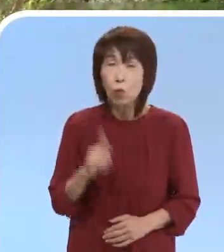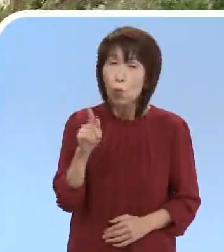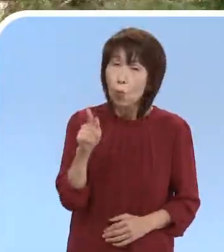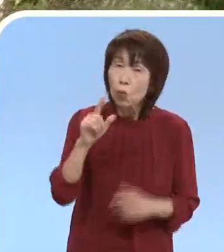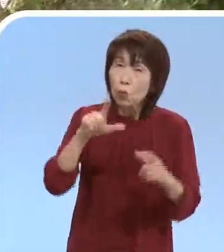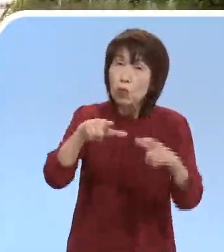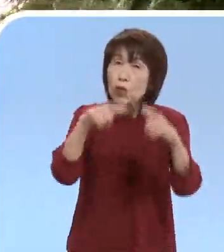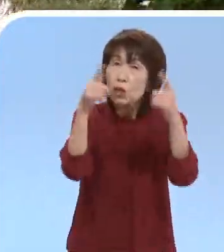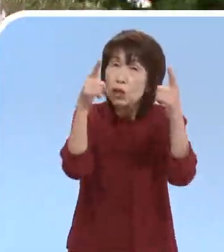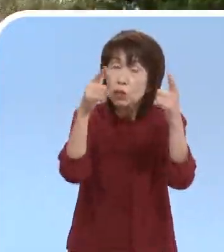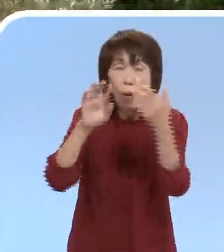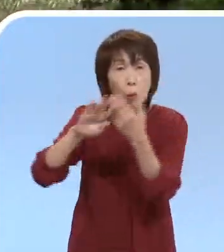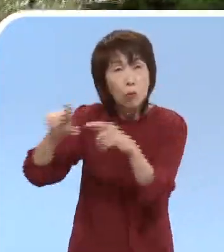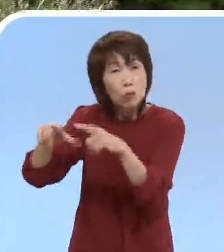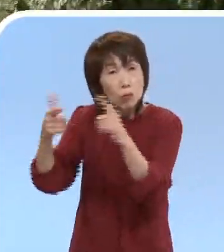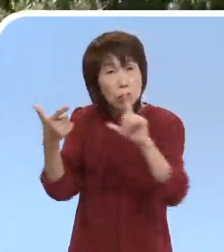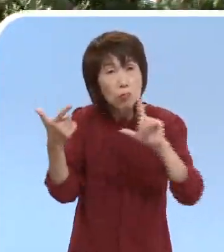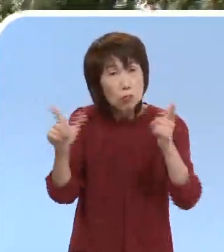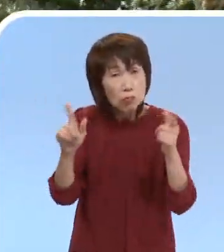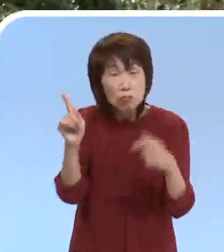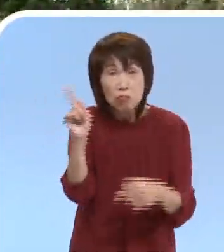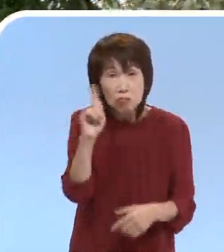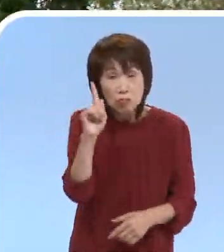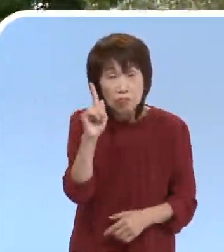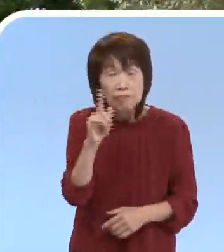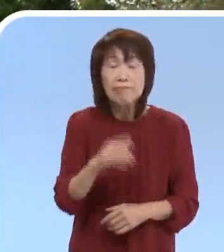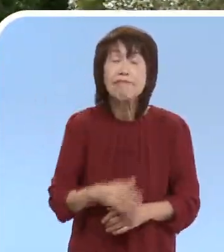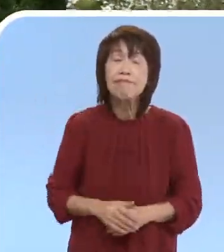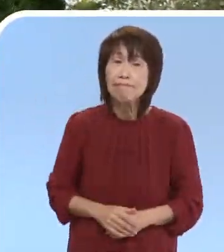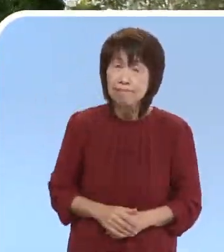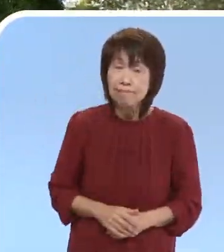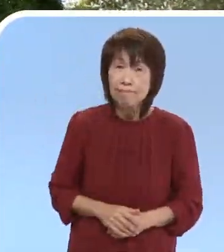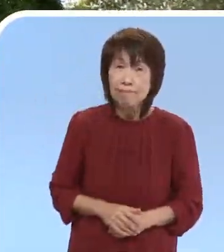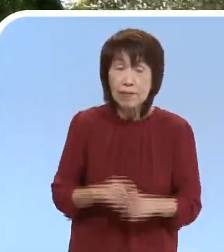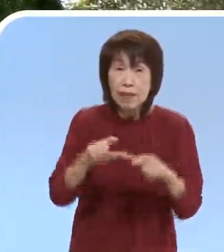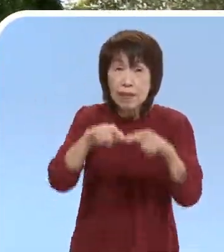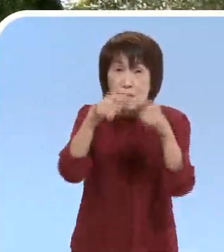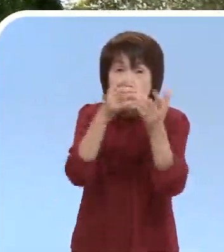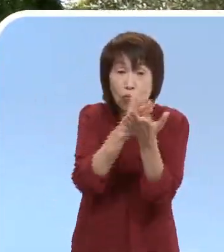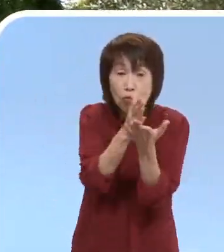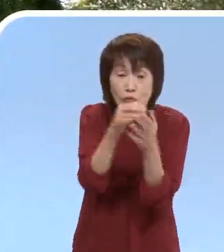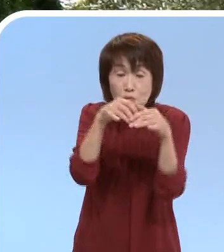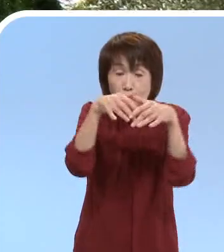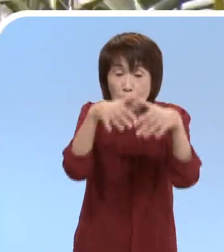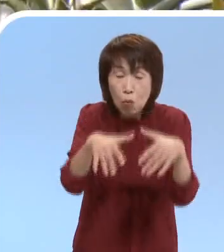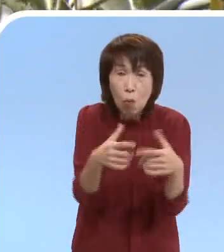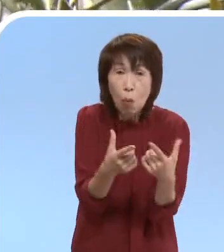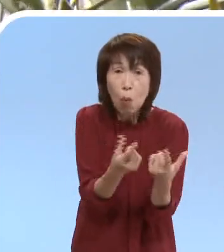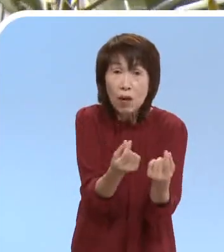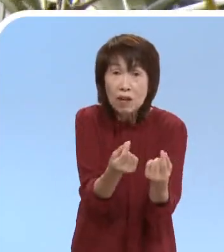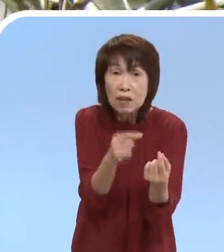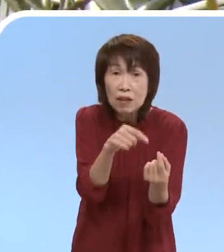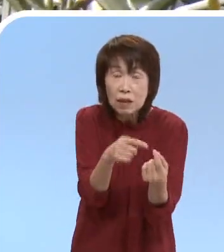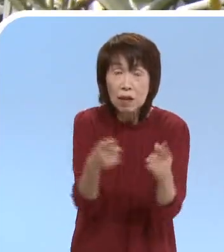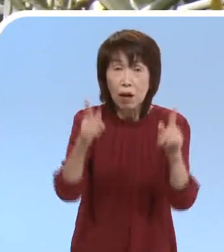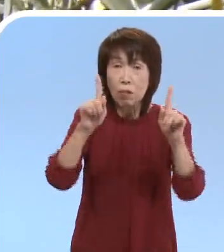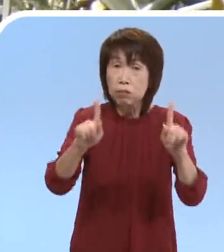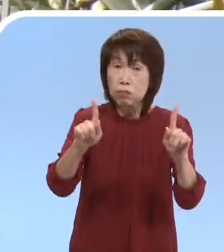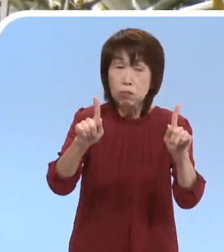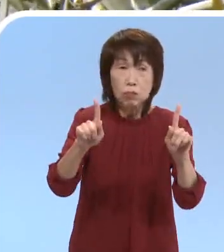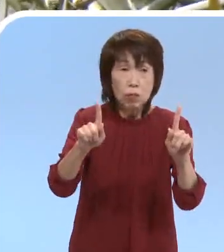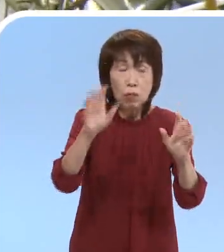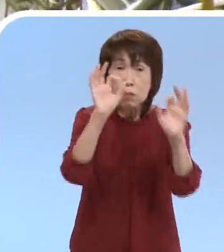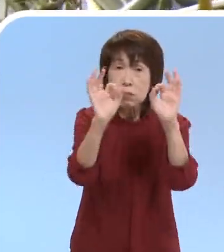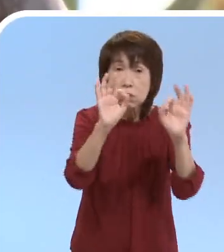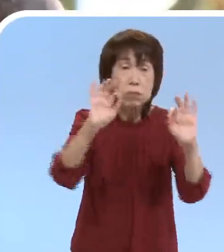と、はい、なんかどういった特徴があったりするんですか？ 同じ品種間では交配しないんです。だから違う品種を一緒に植えてやって